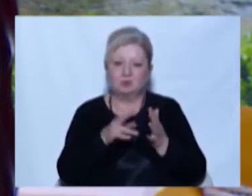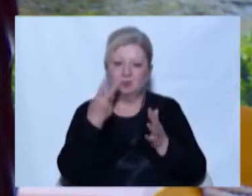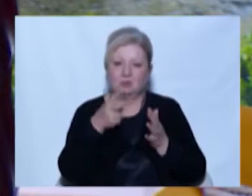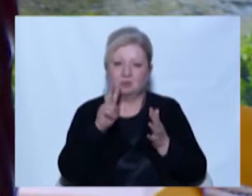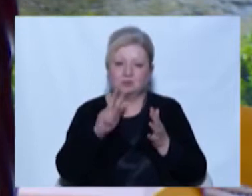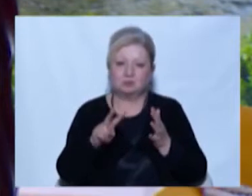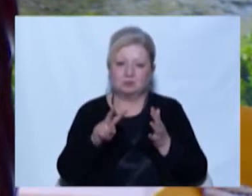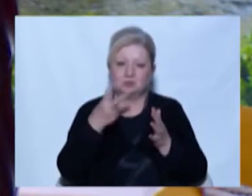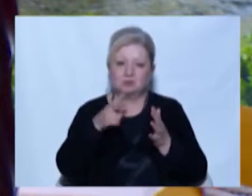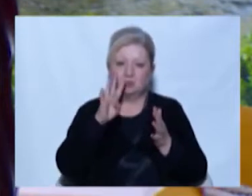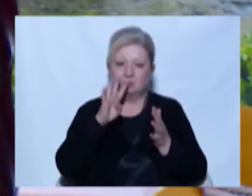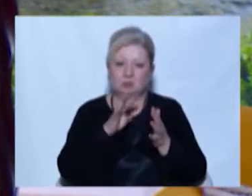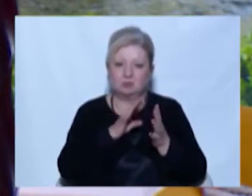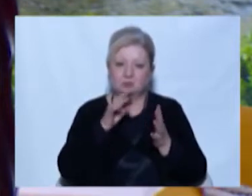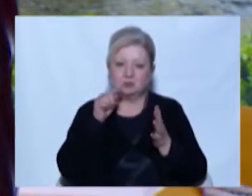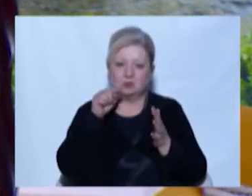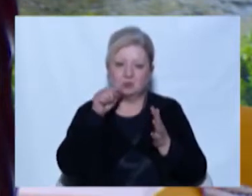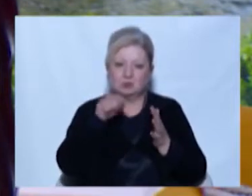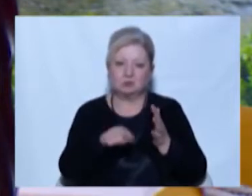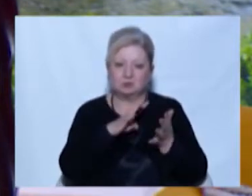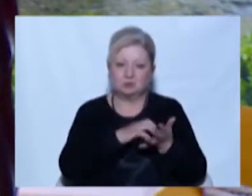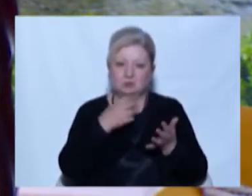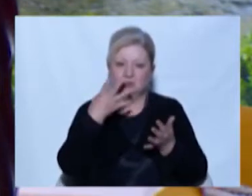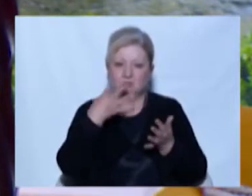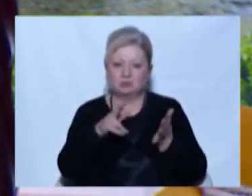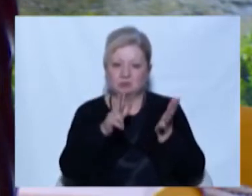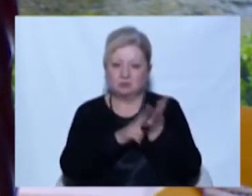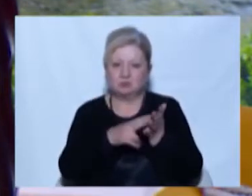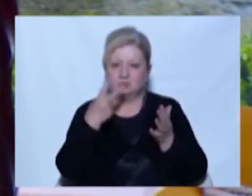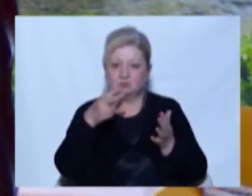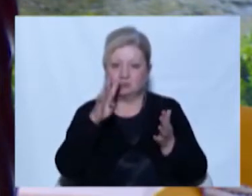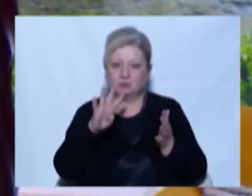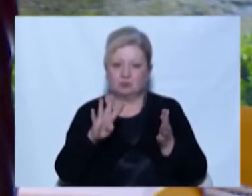24 ივნის, ისე მაპატეთ 1948 წლის 24 ივნის